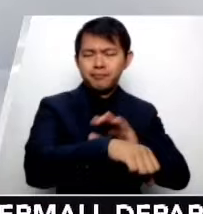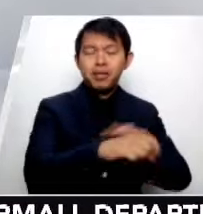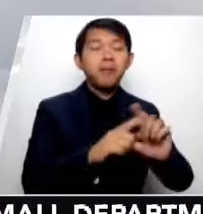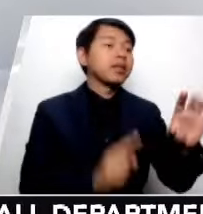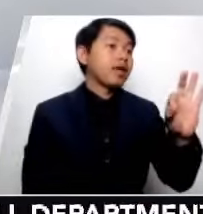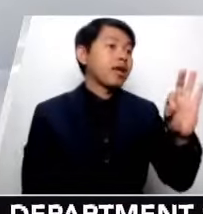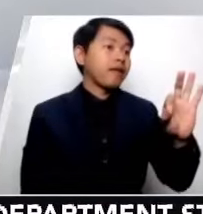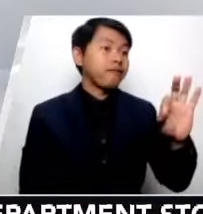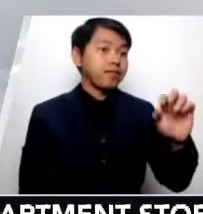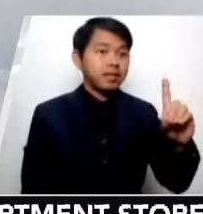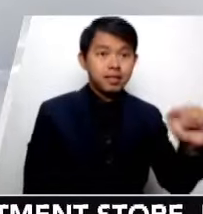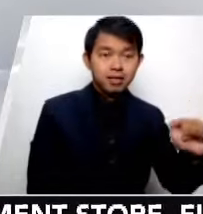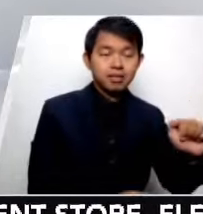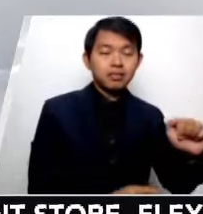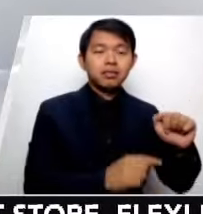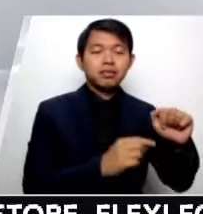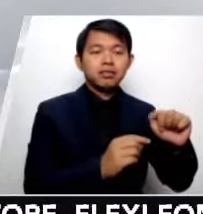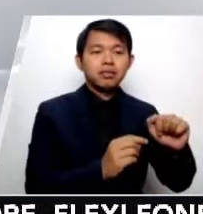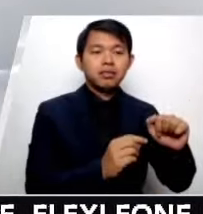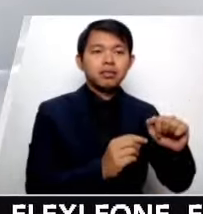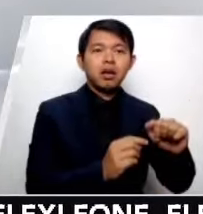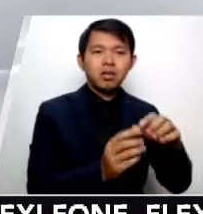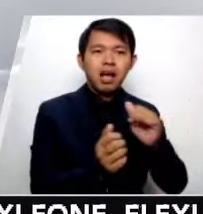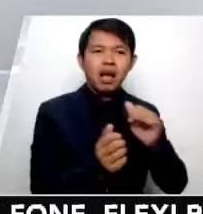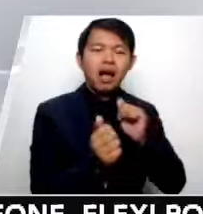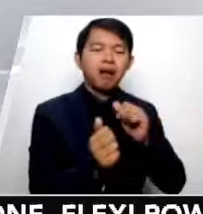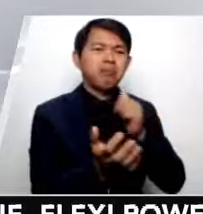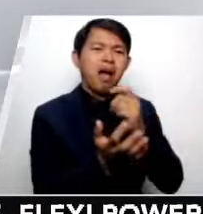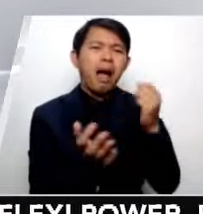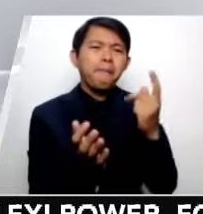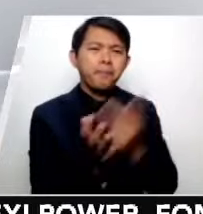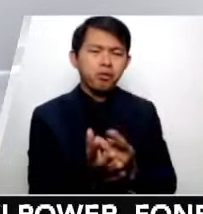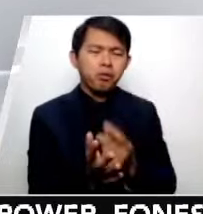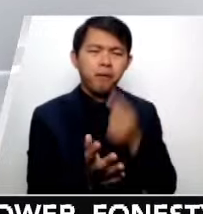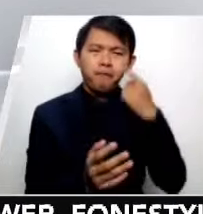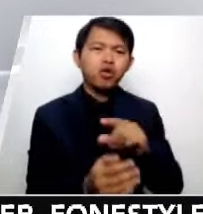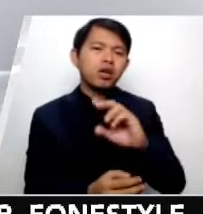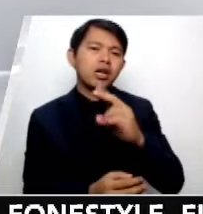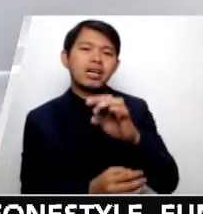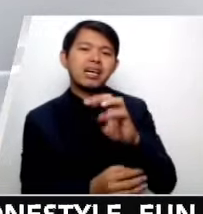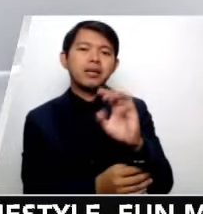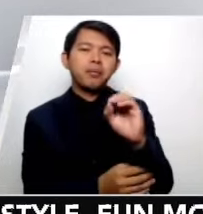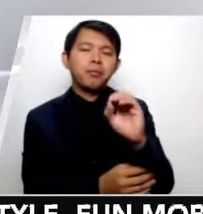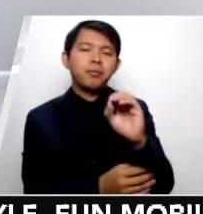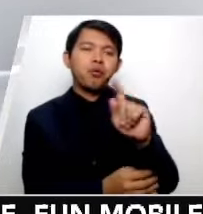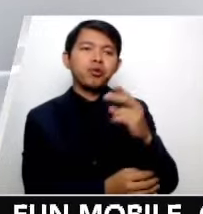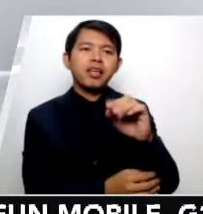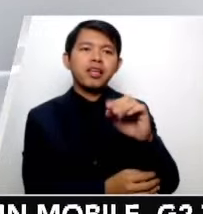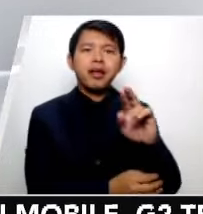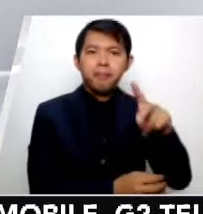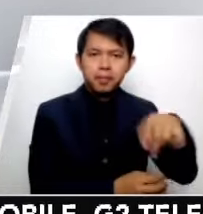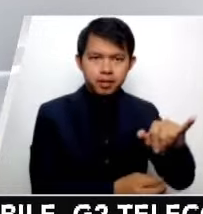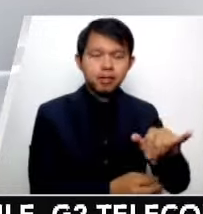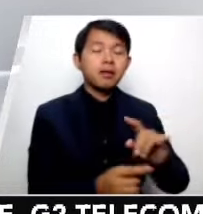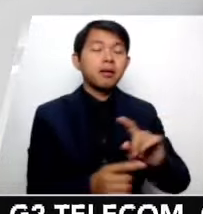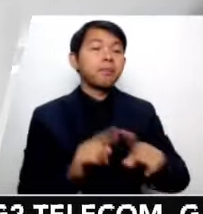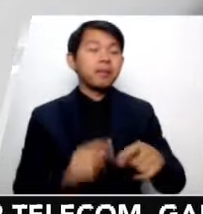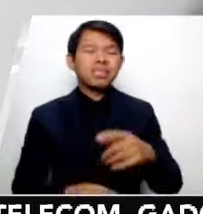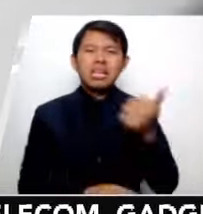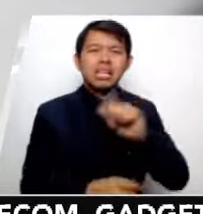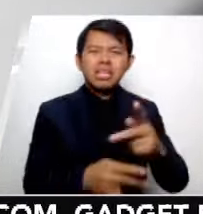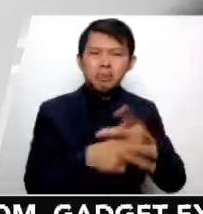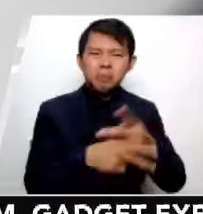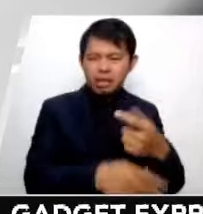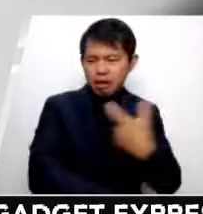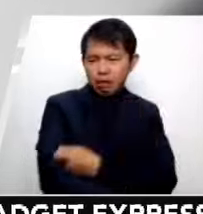na treatment sa isang uri ng chemotherapy. Wala raw inaaprubahan ng FDA na anumang itinuturok na produkto para sa skin lightening.